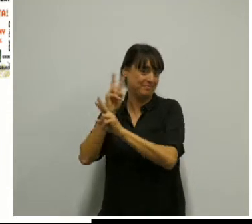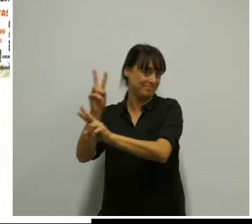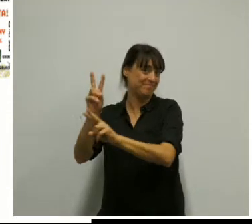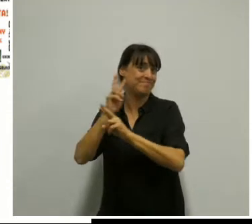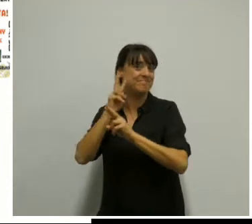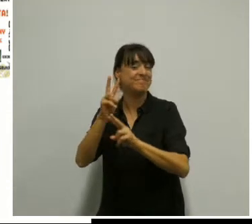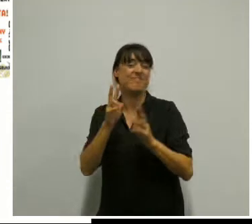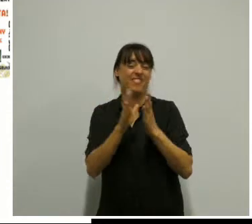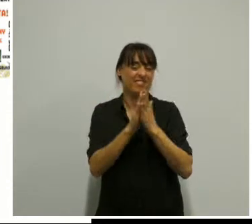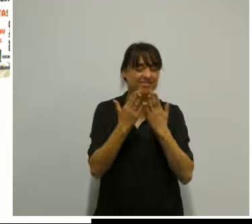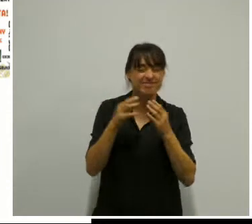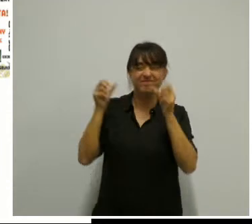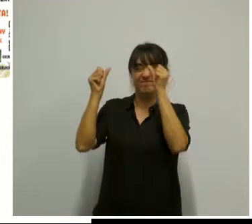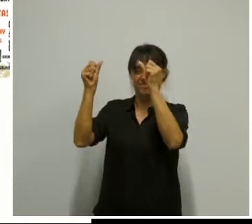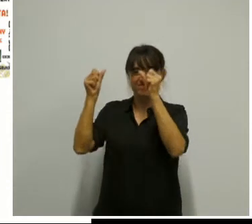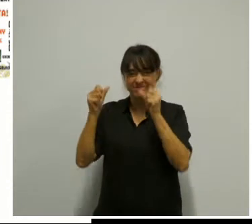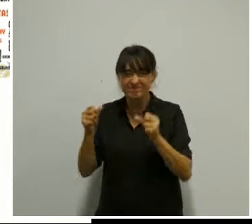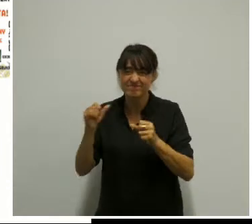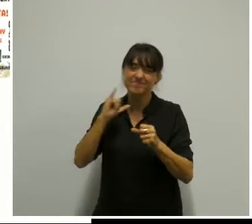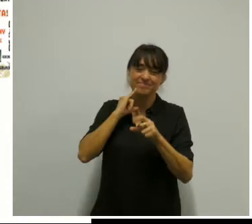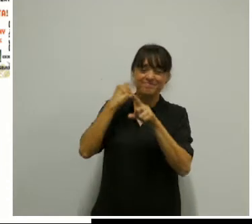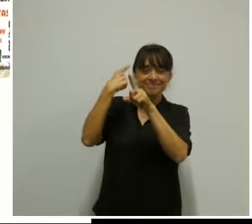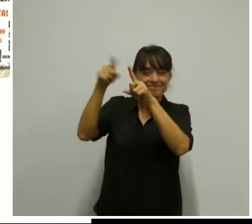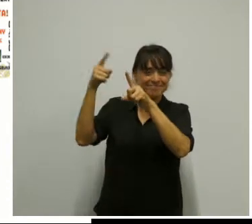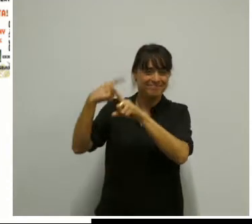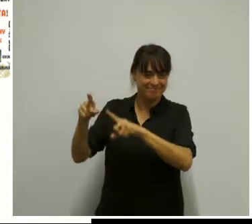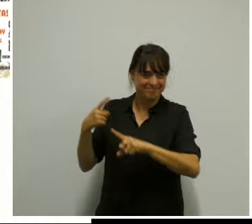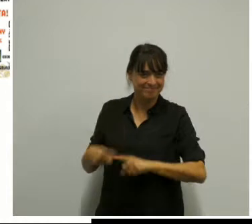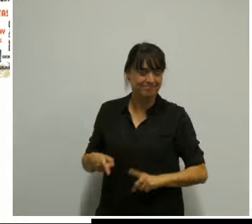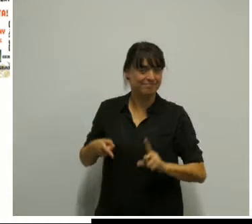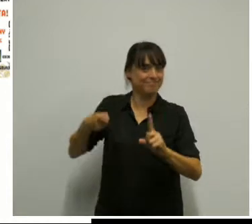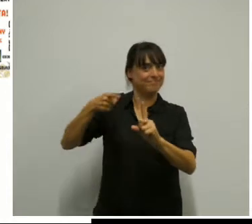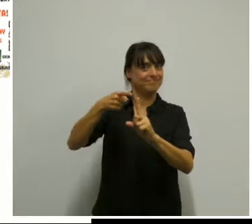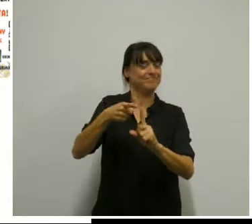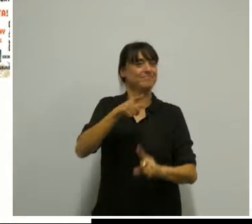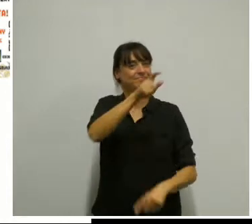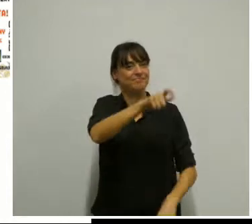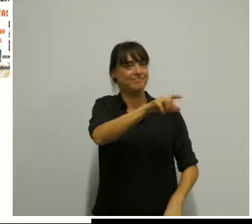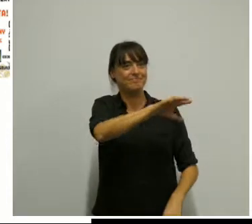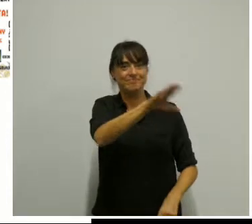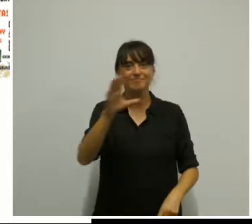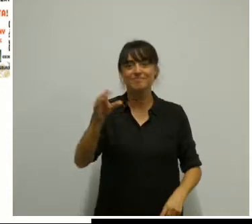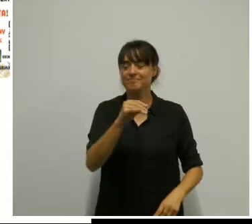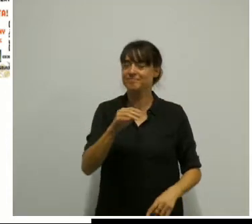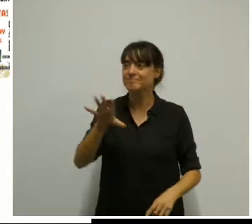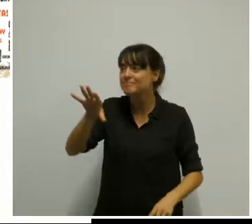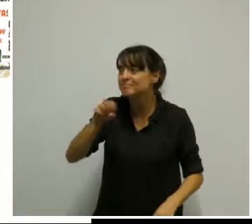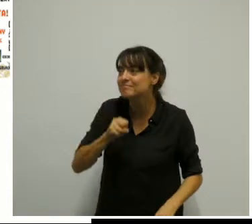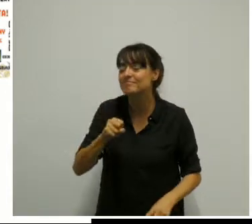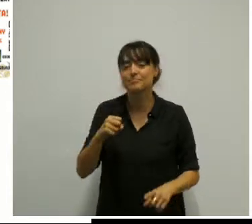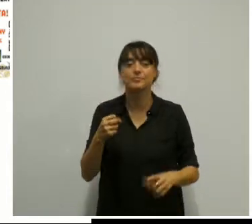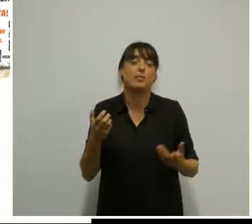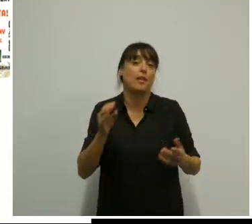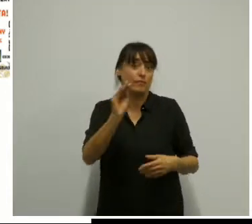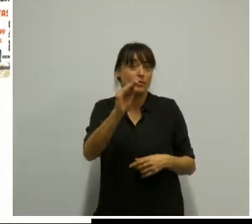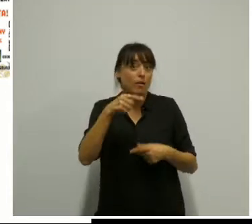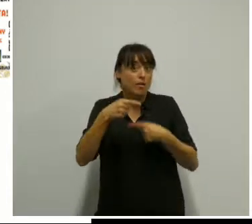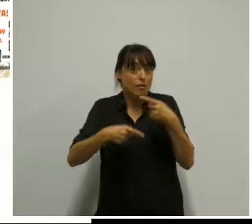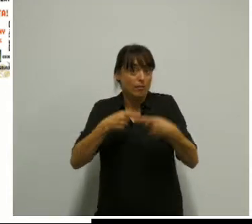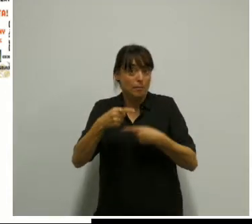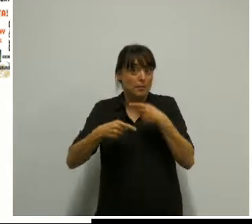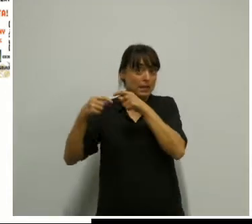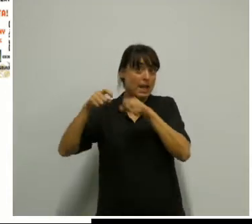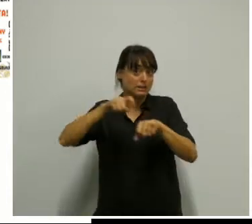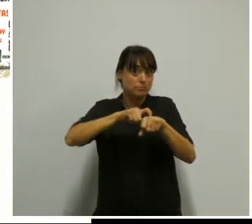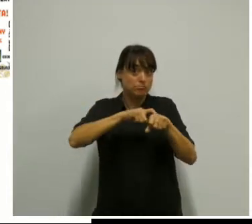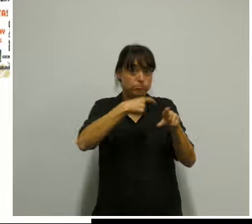fer molts flyers, molts papers en diferents idiomes perquè tothom se sentés representat. Clar, hi havia famílies, tampoc és que en tinguem tantes, però tenim famílies de